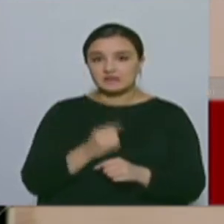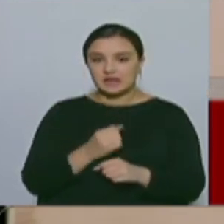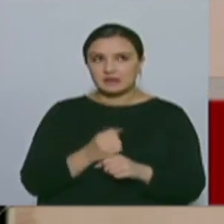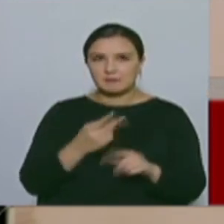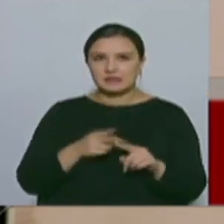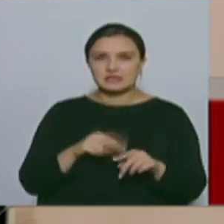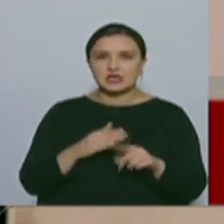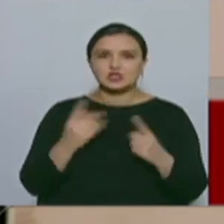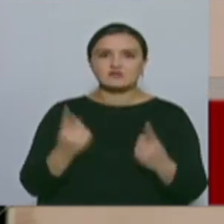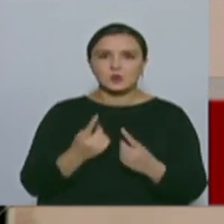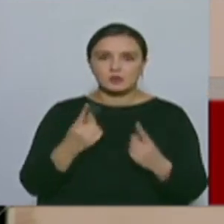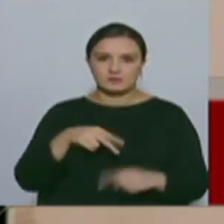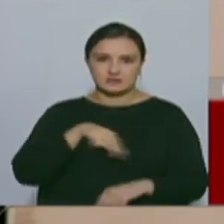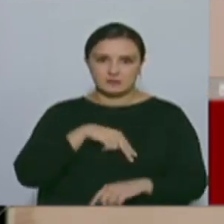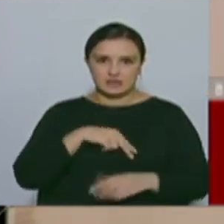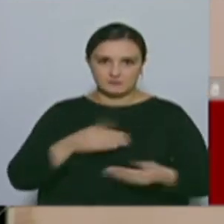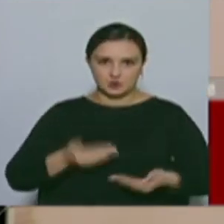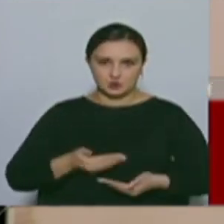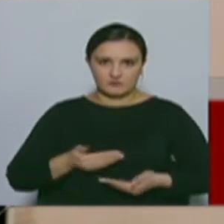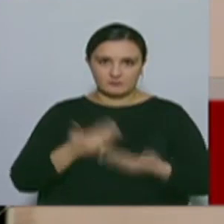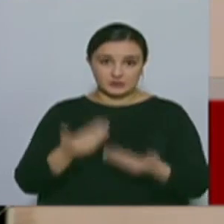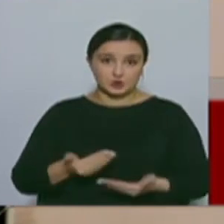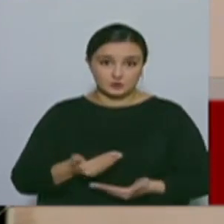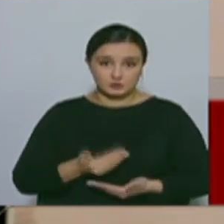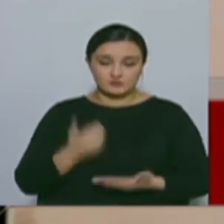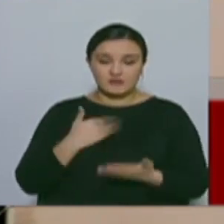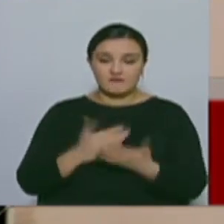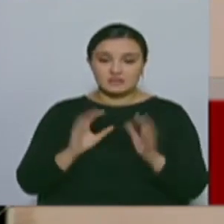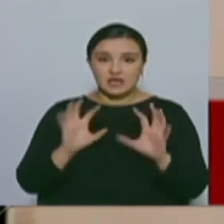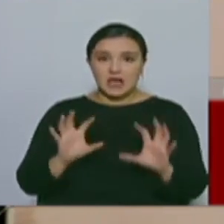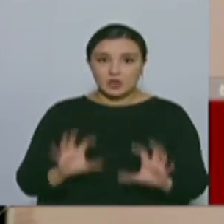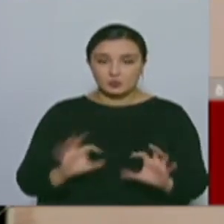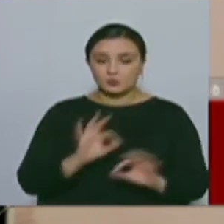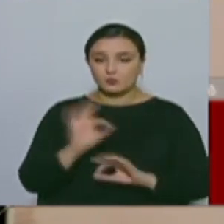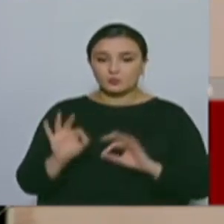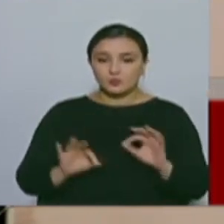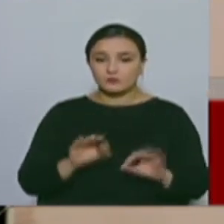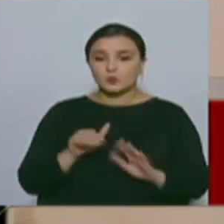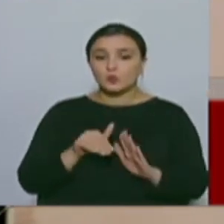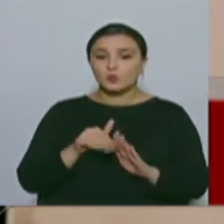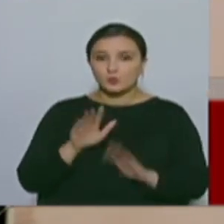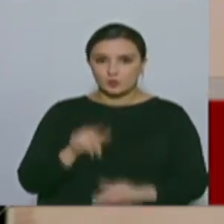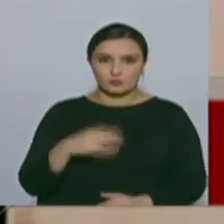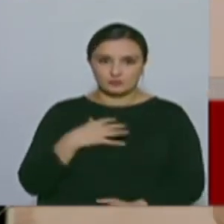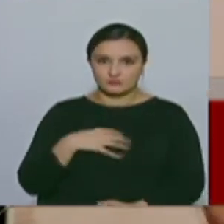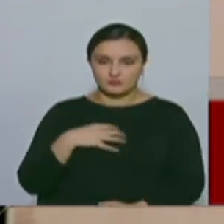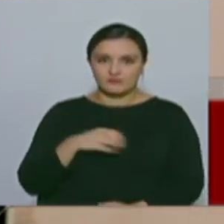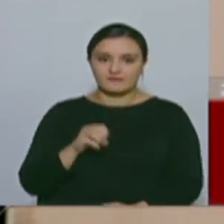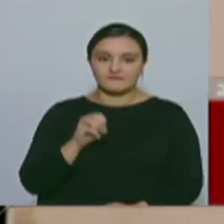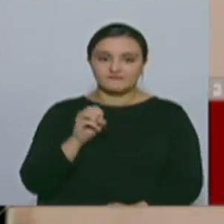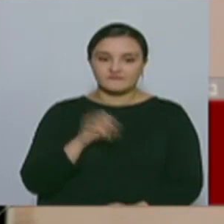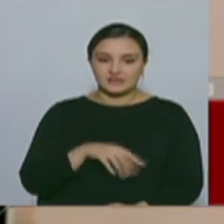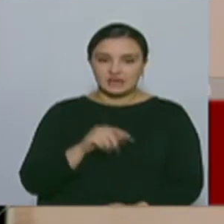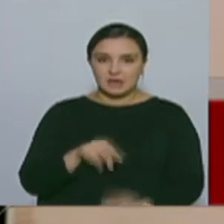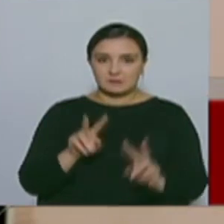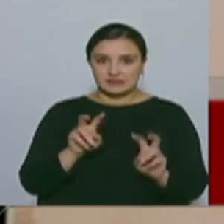არის ჩვეულებრივი საპარლამენტო ცხოვრებით ცხოვრება. ჩვენ შეგვაქვს კანონპროექტები, რომლებიც გონიო უფრო მნიშვნელოვანი, ვიდრე აი ამ